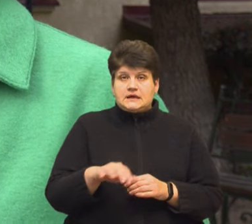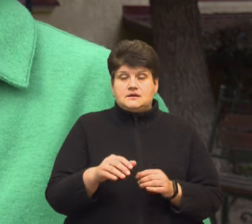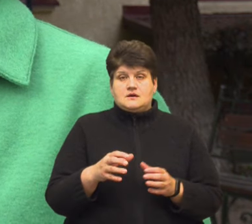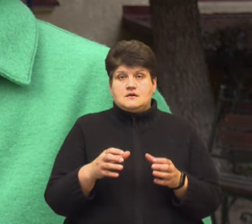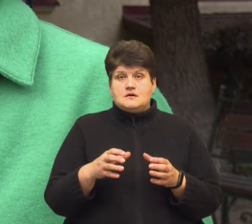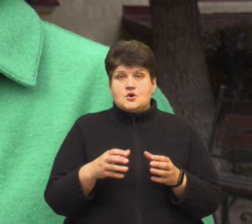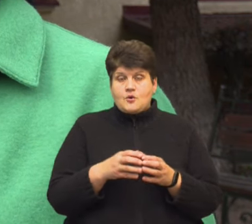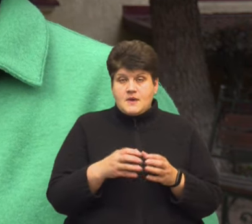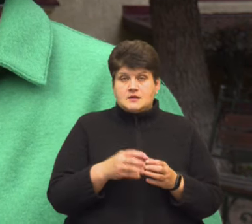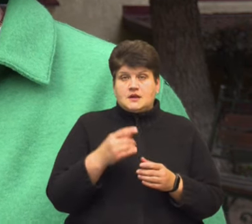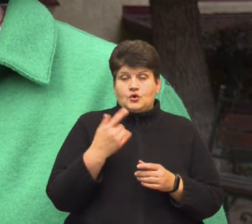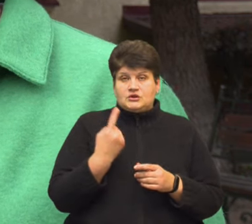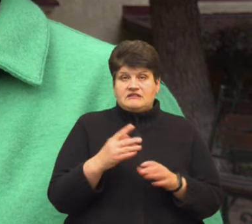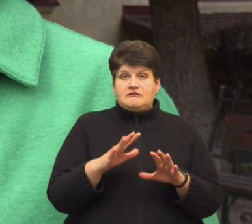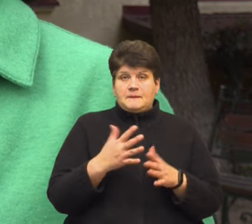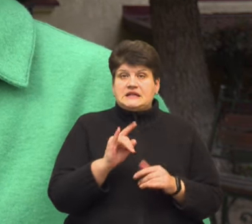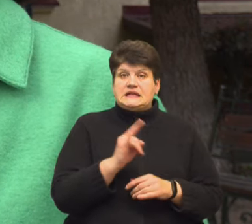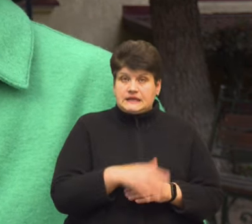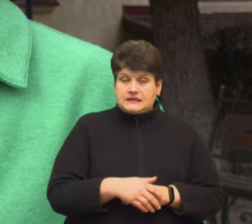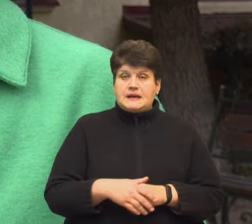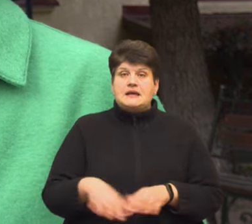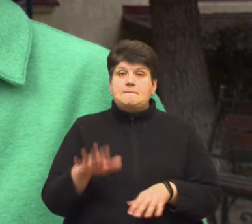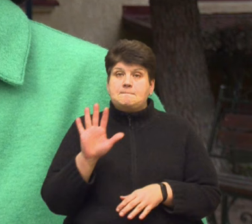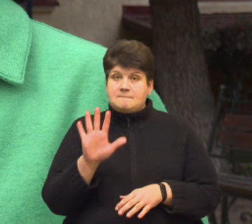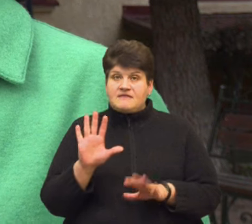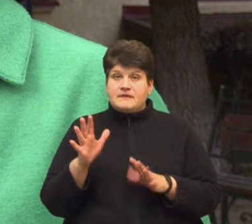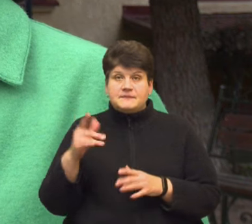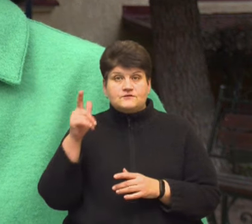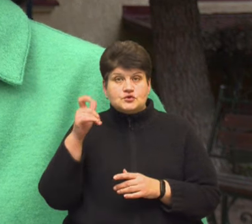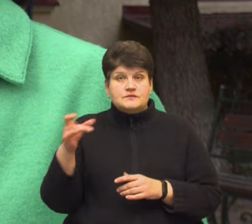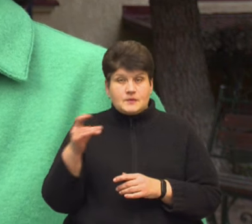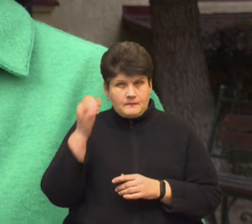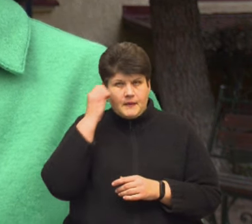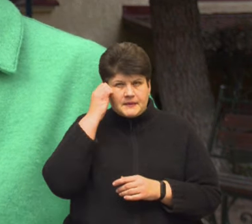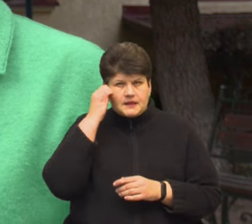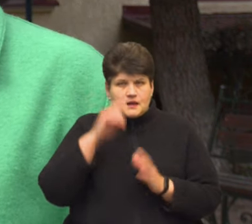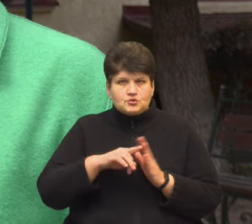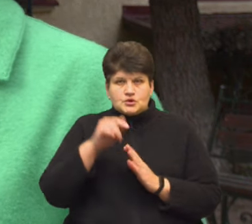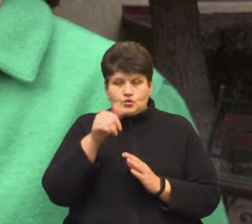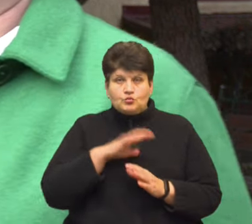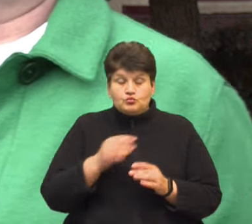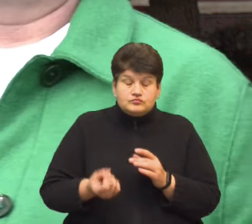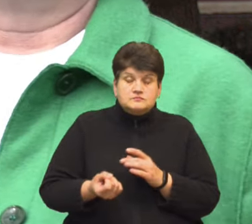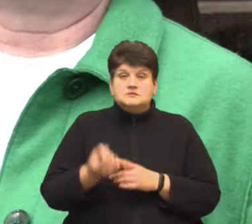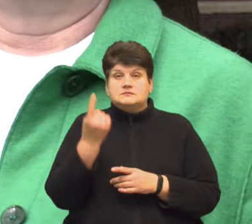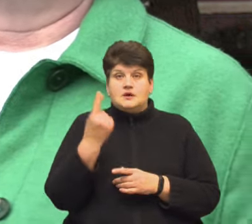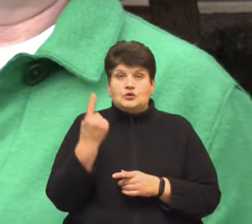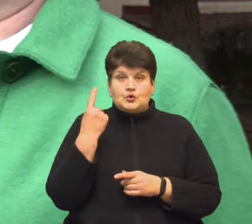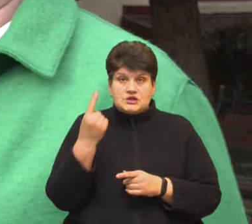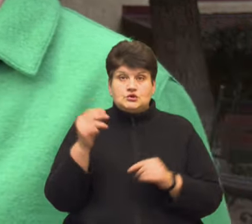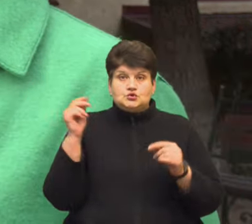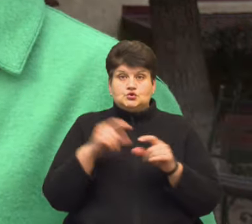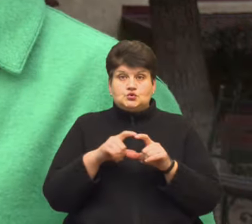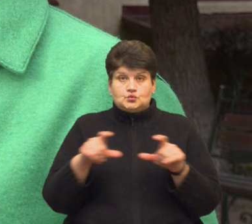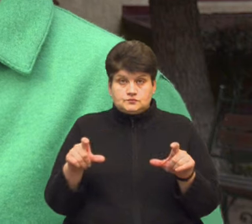дитина а також п'ять випадків у Чортківському районі пам'ятаєте на початку року був спалах в одній з загальноосвітніх шкіл